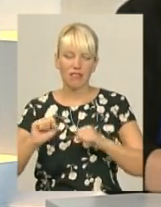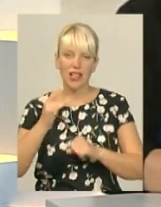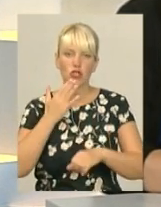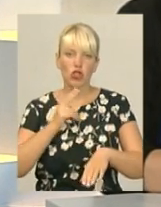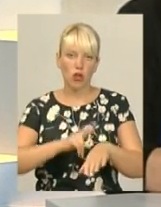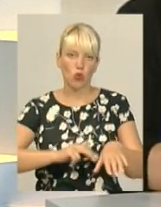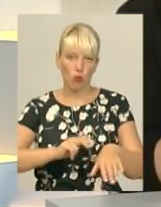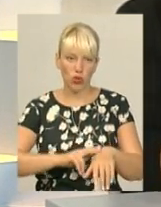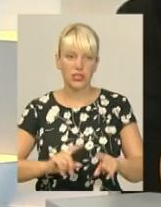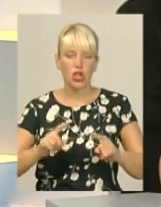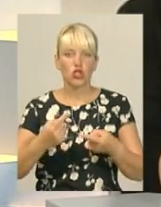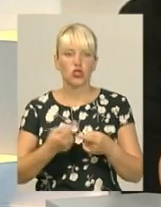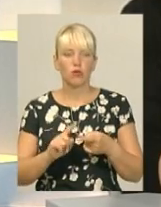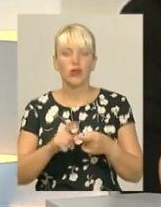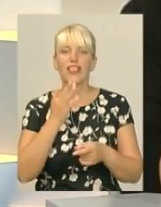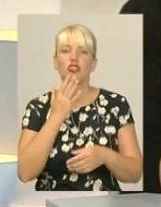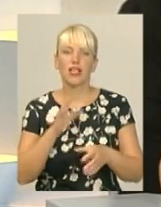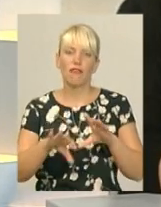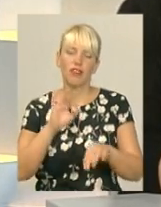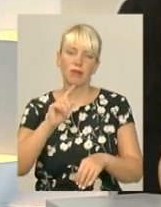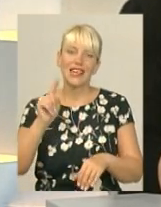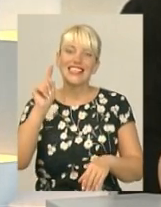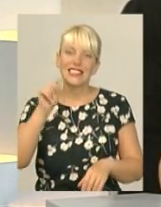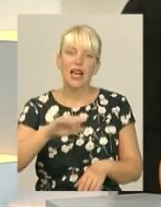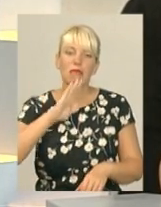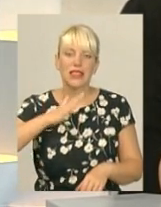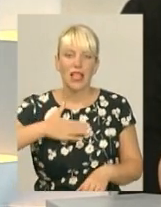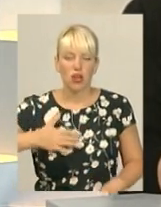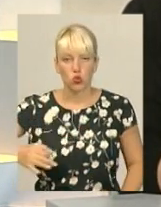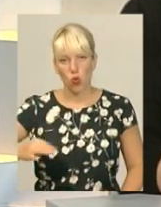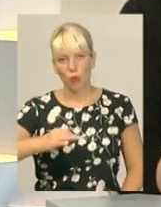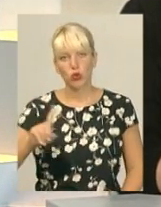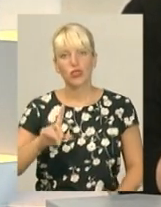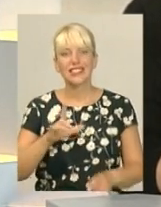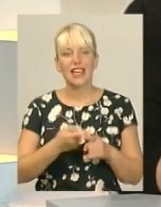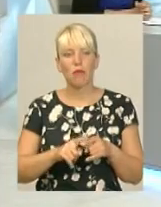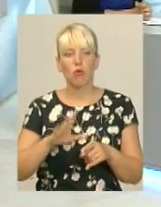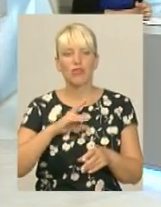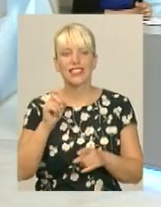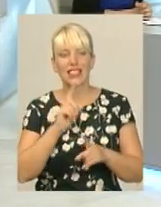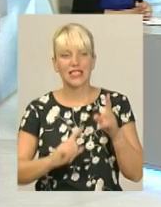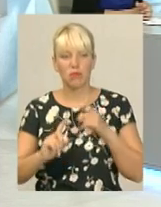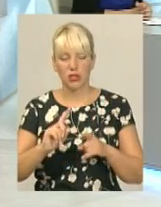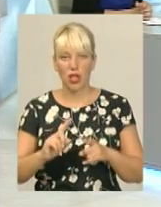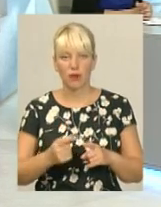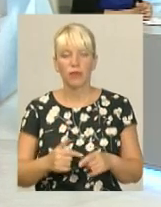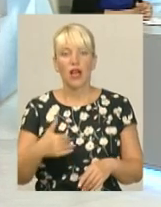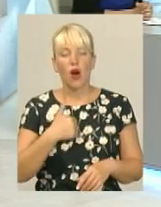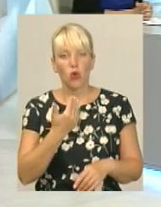поліції. А чому іноземці вибрали саме нашу область? Що це був за семінар? Докладніше розкажіть. Я хочу сказати, що